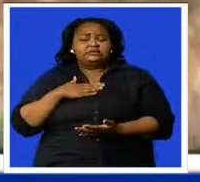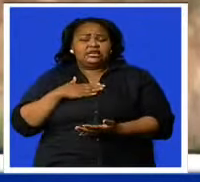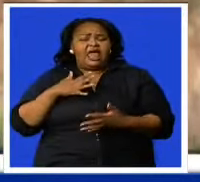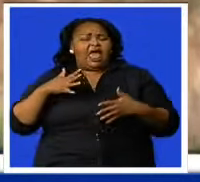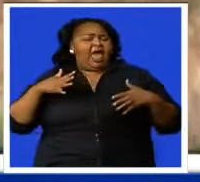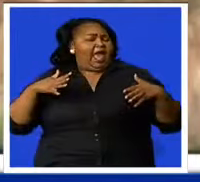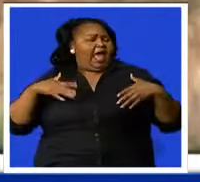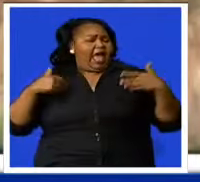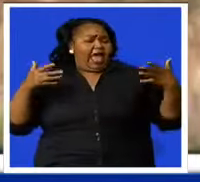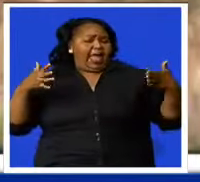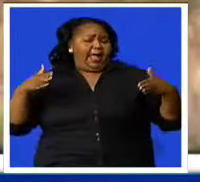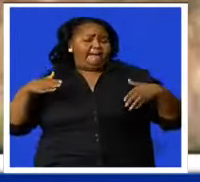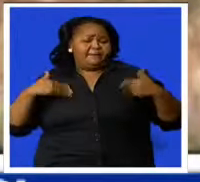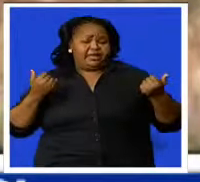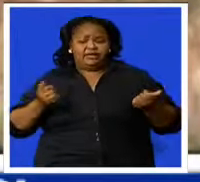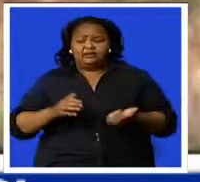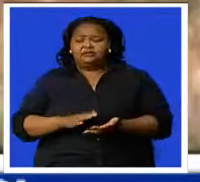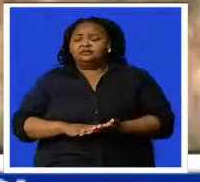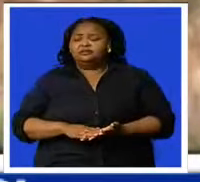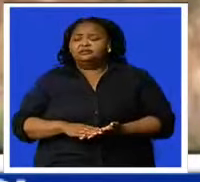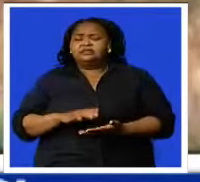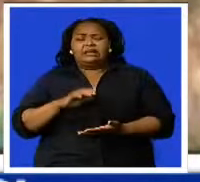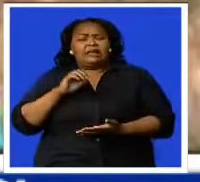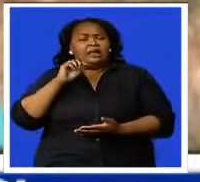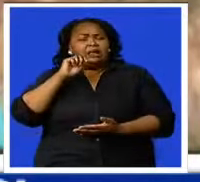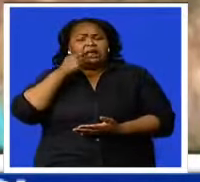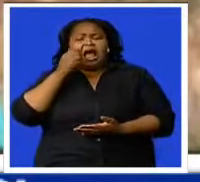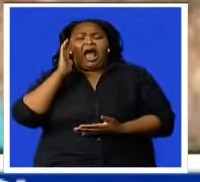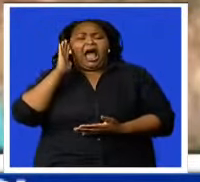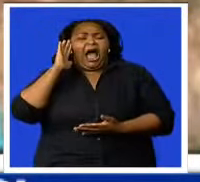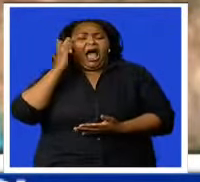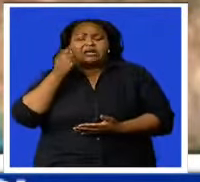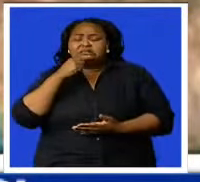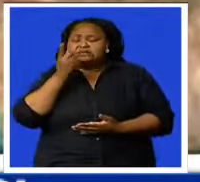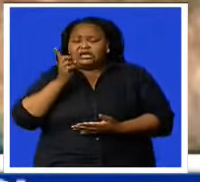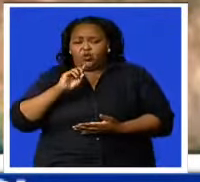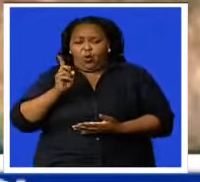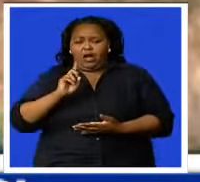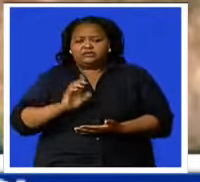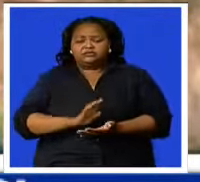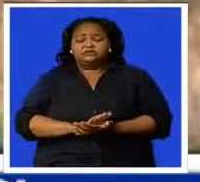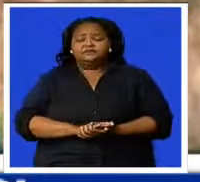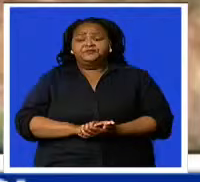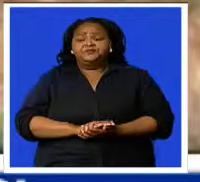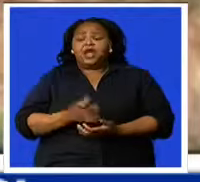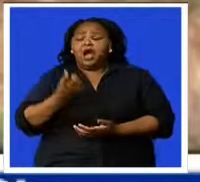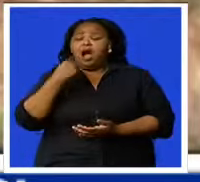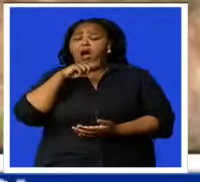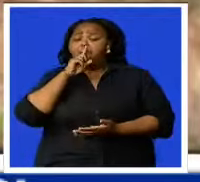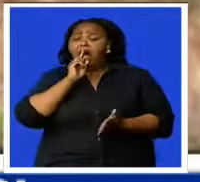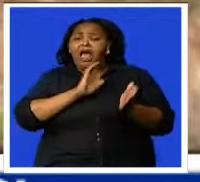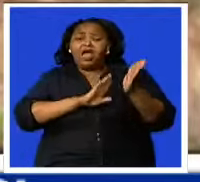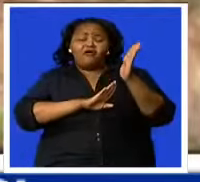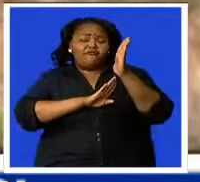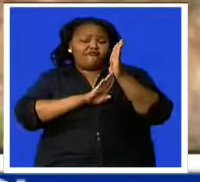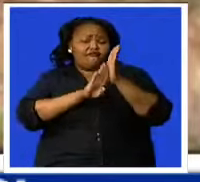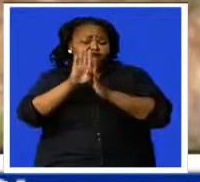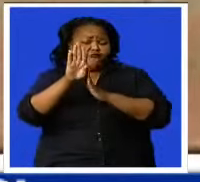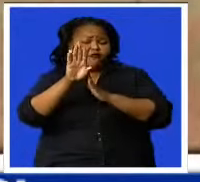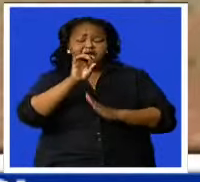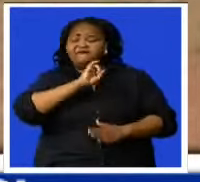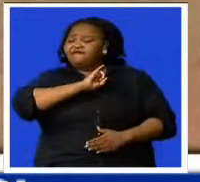kakhulu ngaso kuthi singathini kepha ke kulentuthuko sikhanza intuthuko ihamba